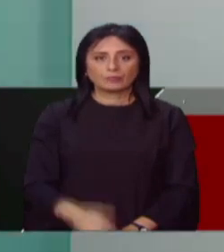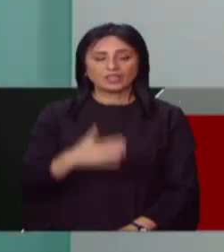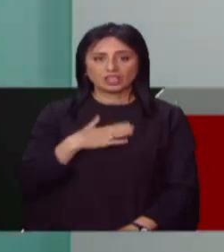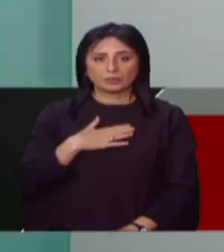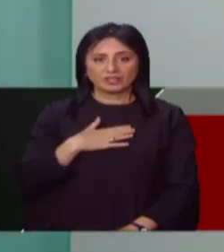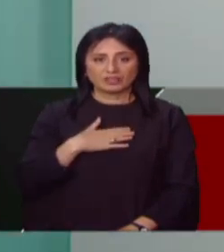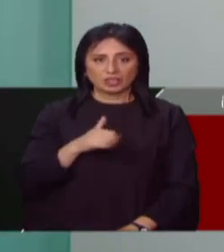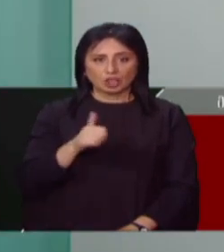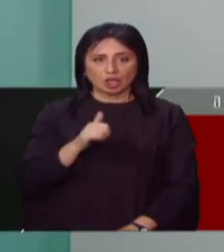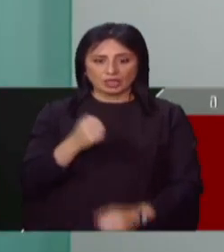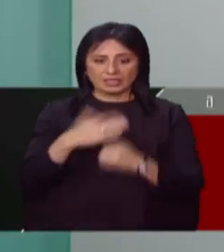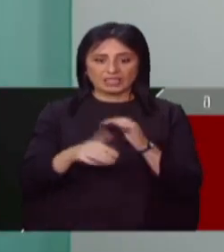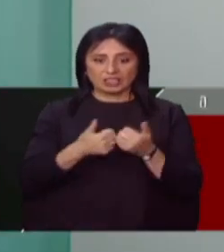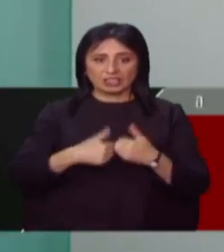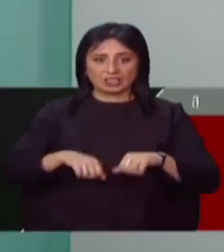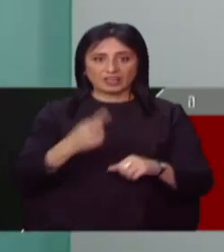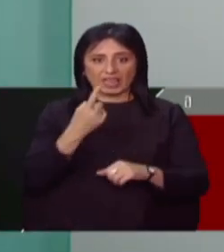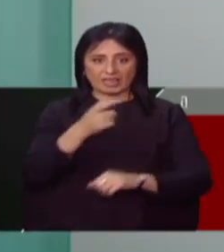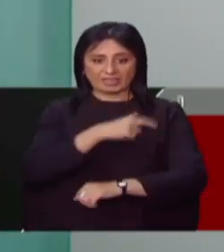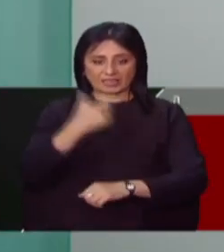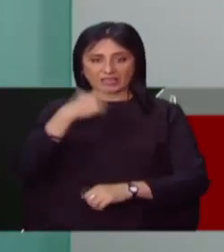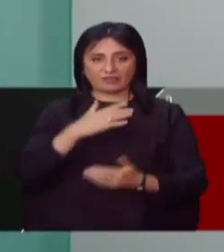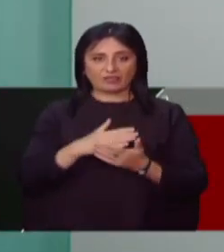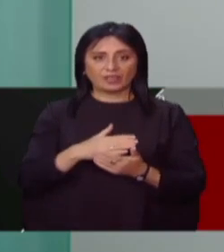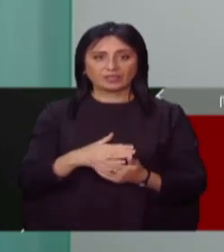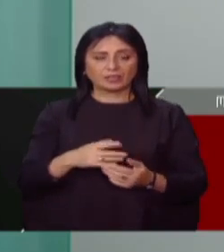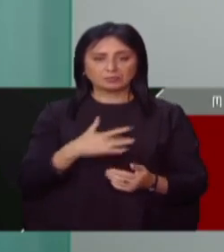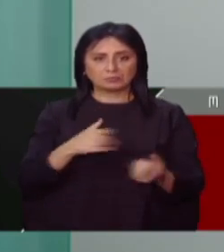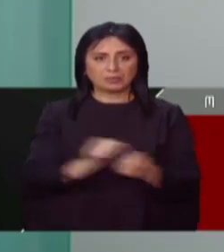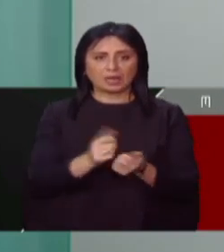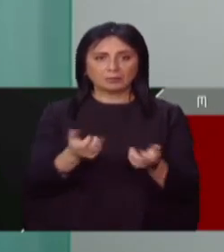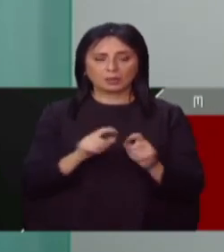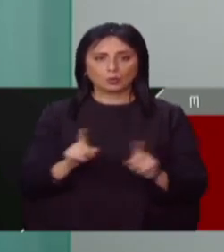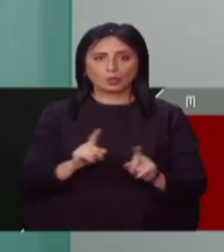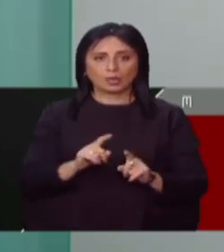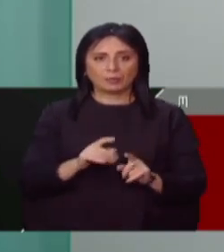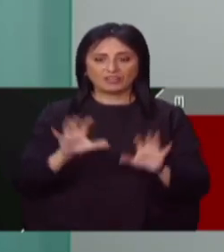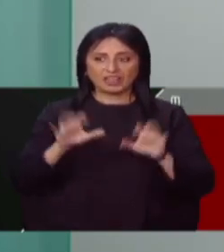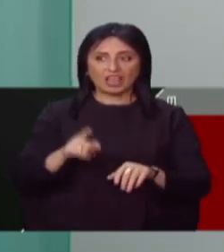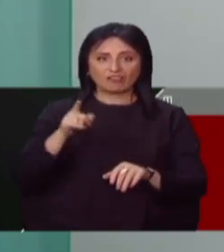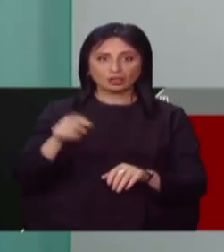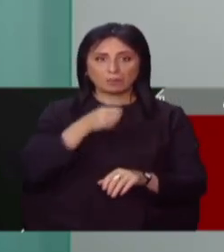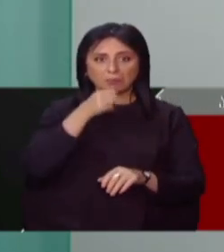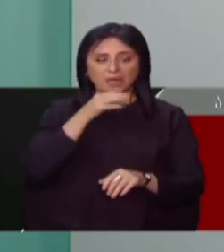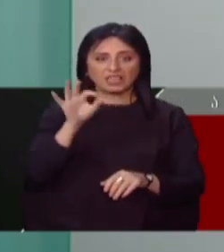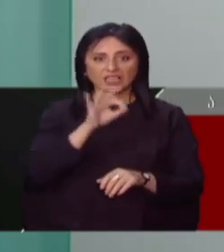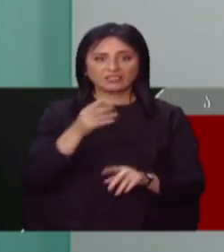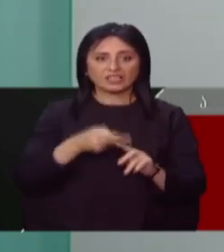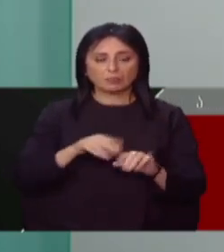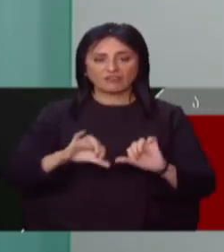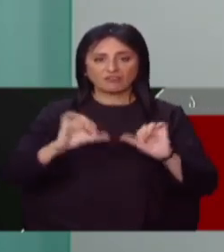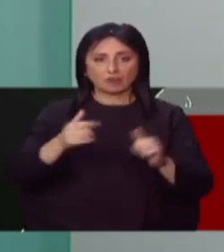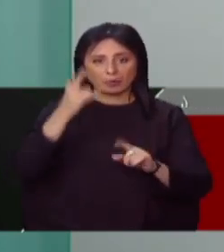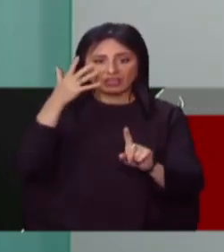ჩემთვის როგორც ცესკოს ერთი წევრისთვის კატეგორიულად მიუღებელია თავმჯდომარის მხრიდან მედიაზე იმ